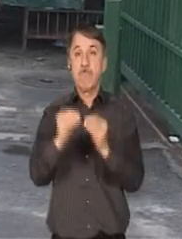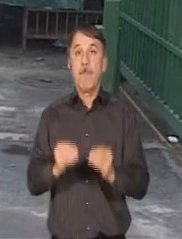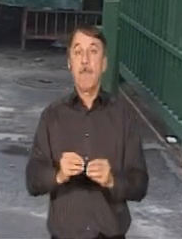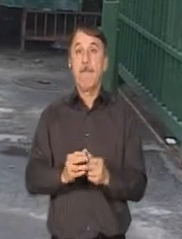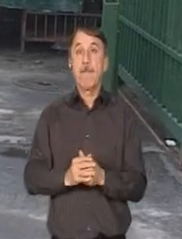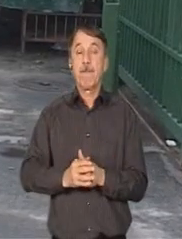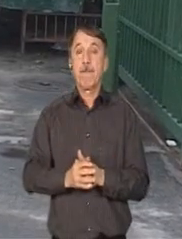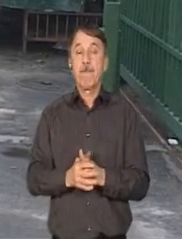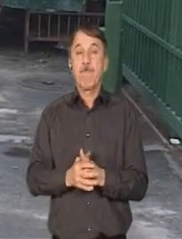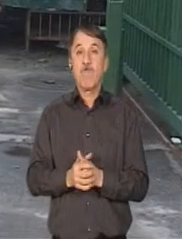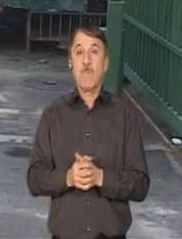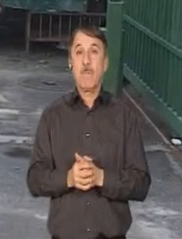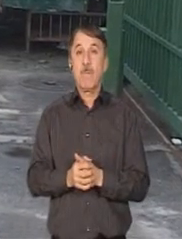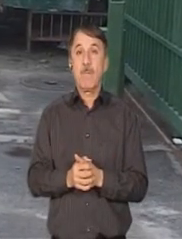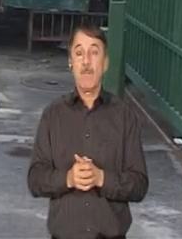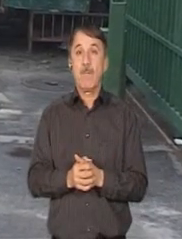zainteresovane.